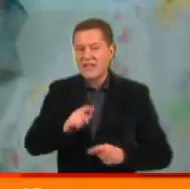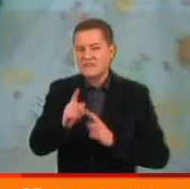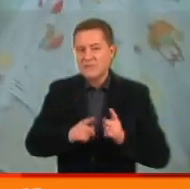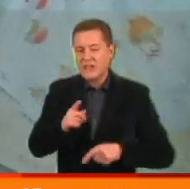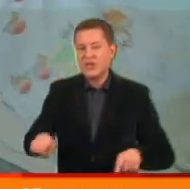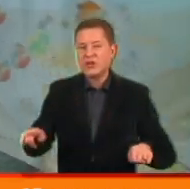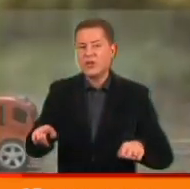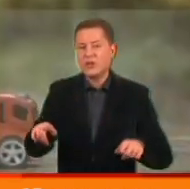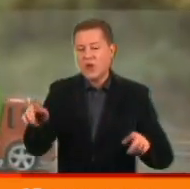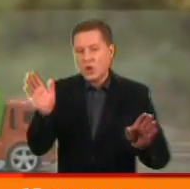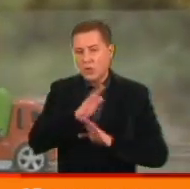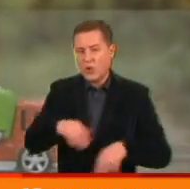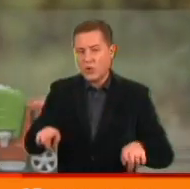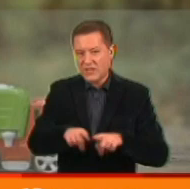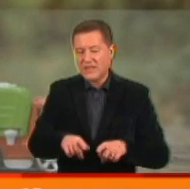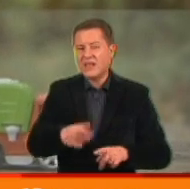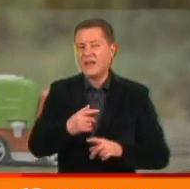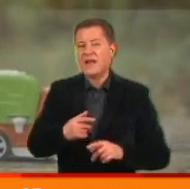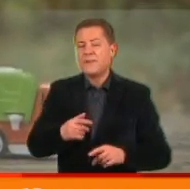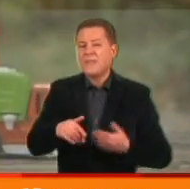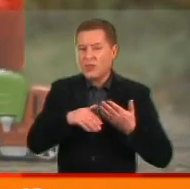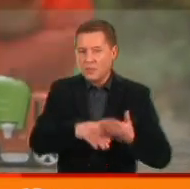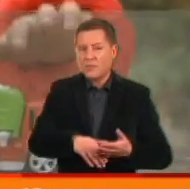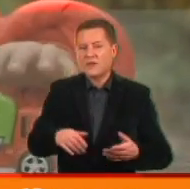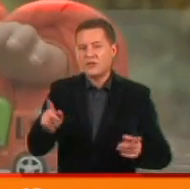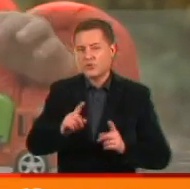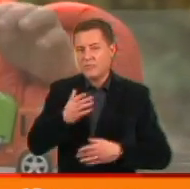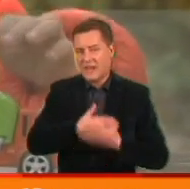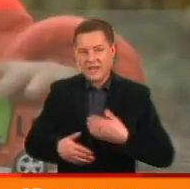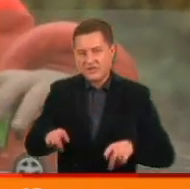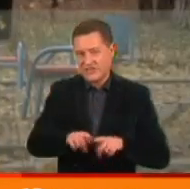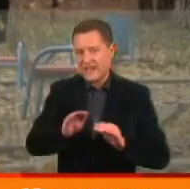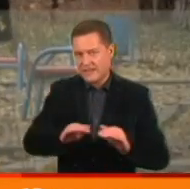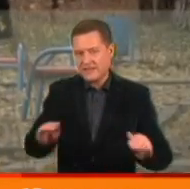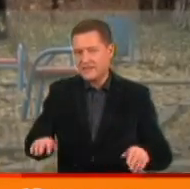запобігти лікарським помилкам, які калічать таких, як Остапчик.